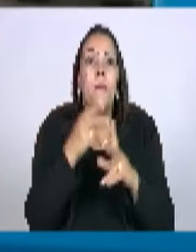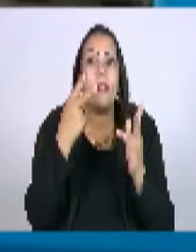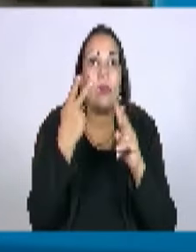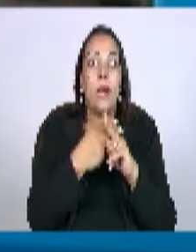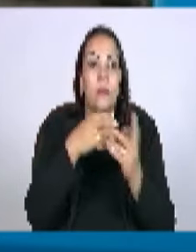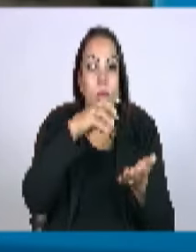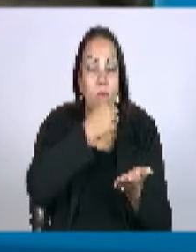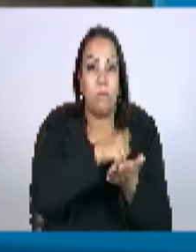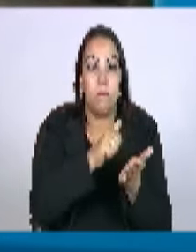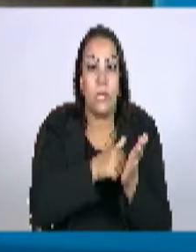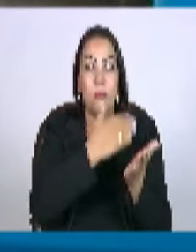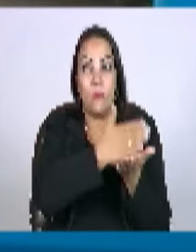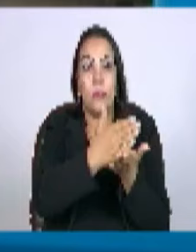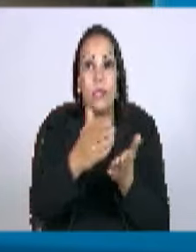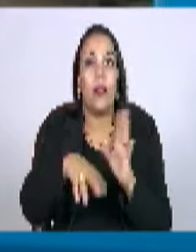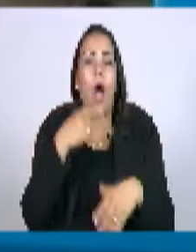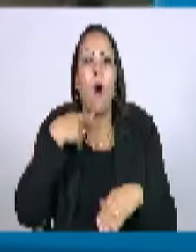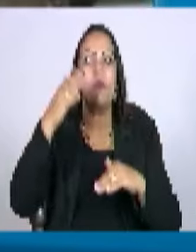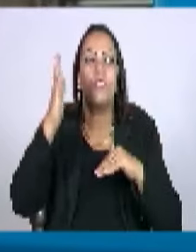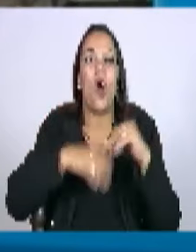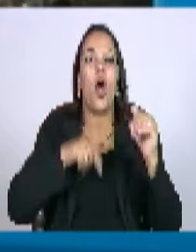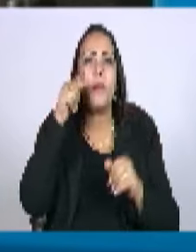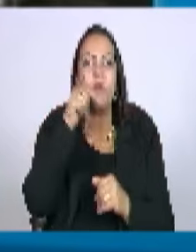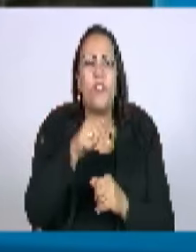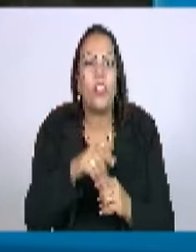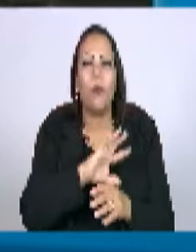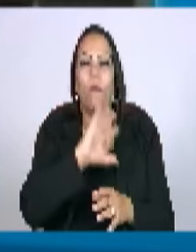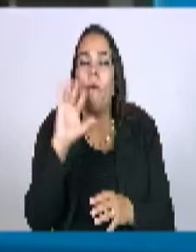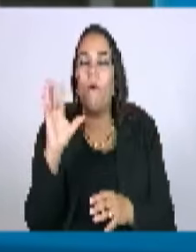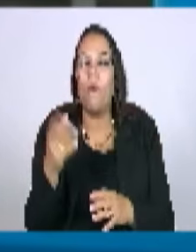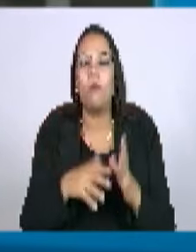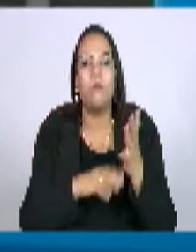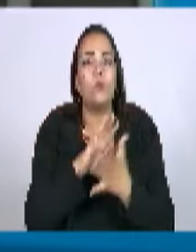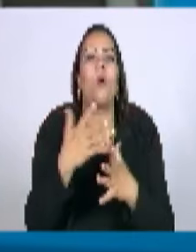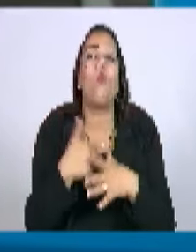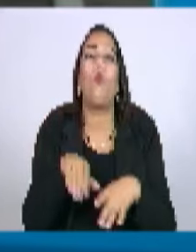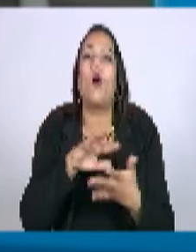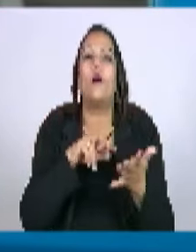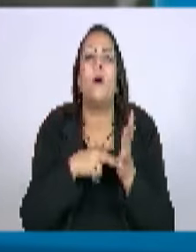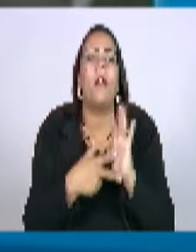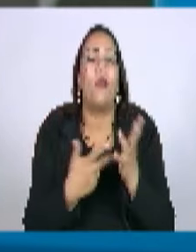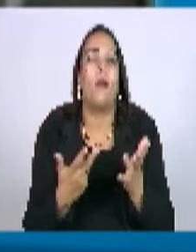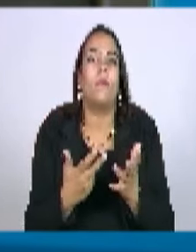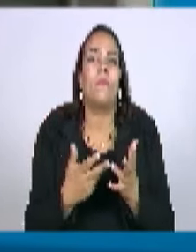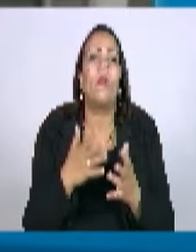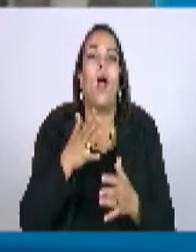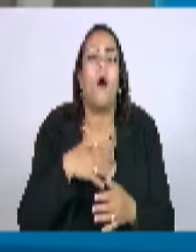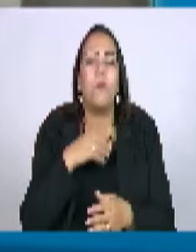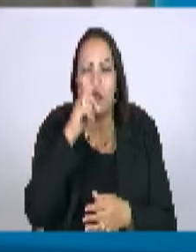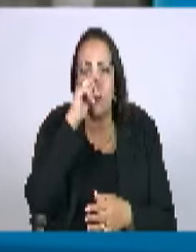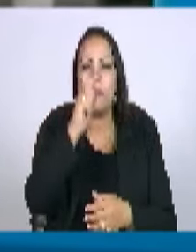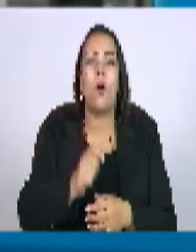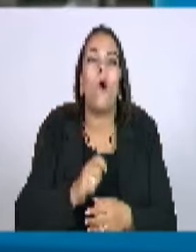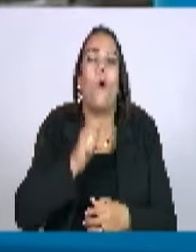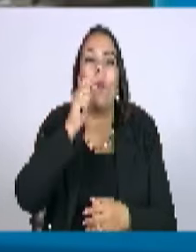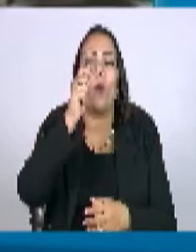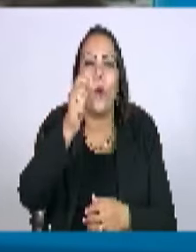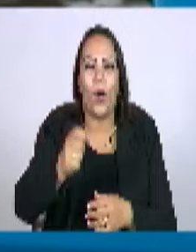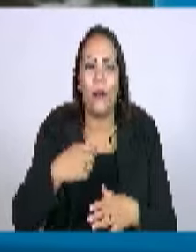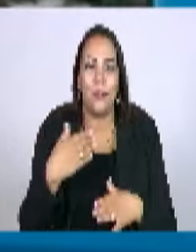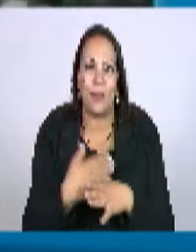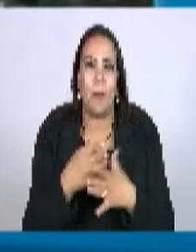اشكال العقاب الجماعي كل دي ممارسات عايزه تطيل بها امد العمليات حتى